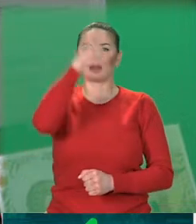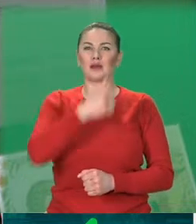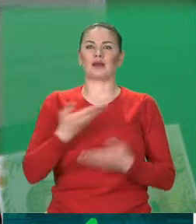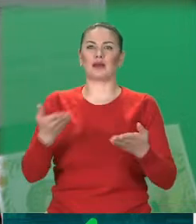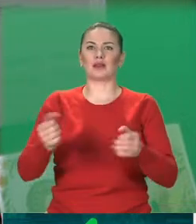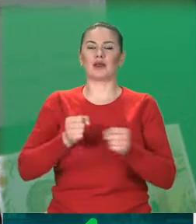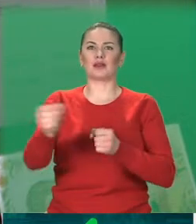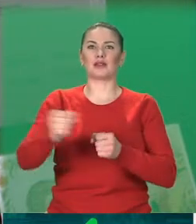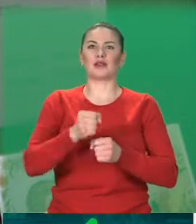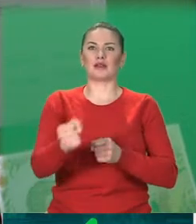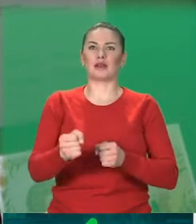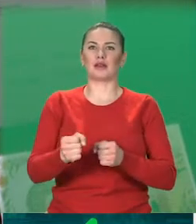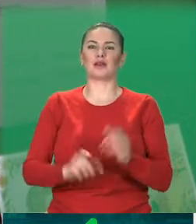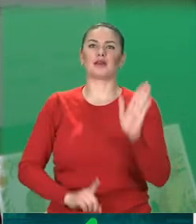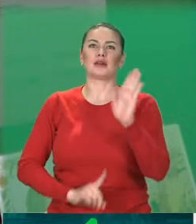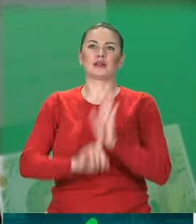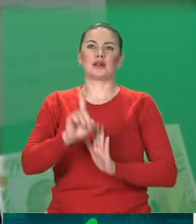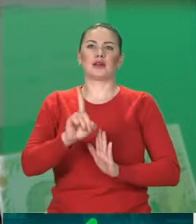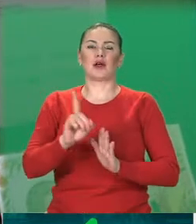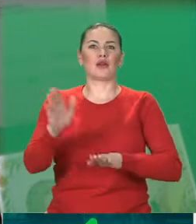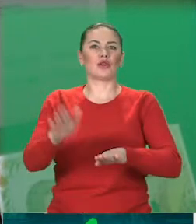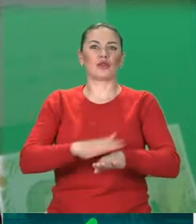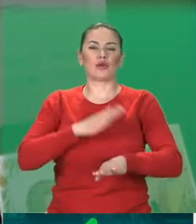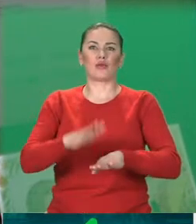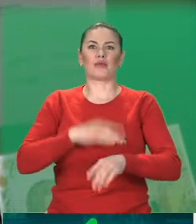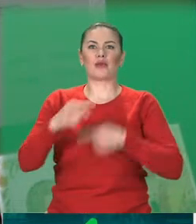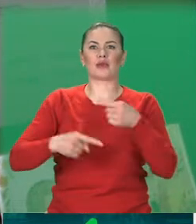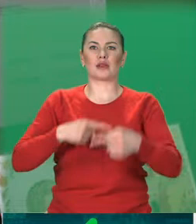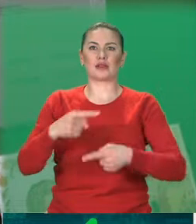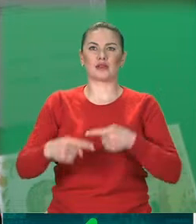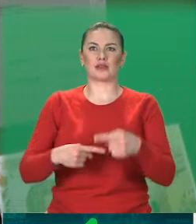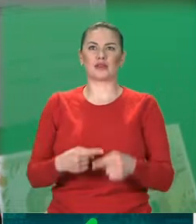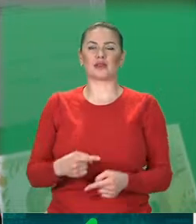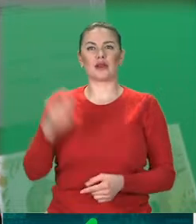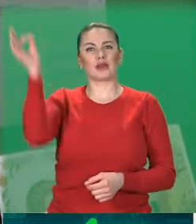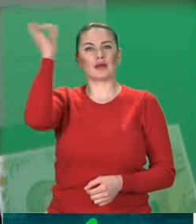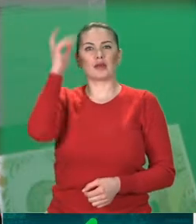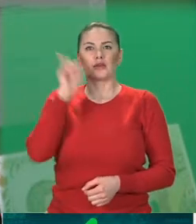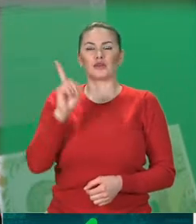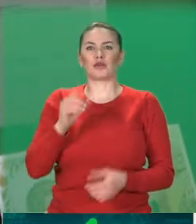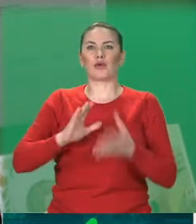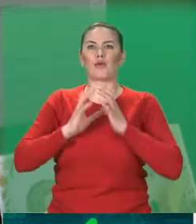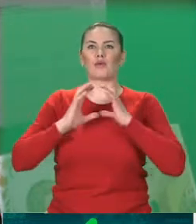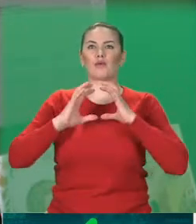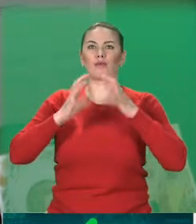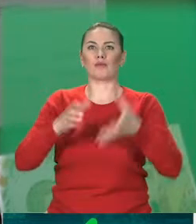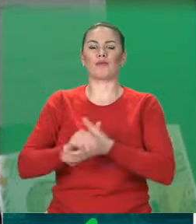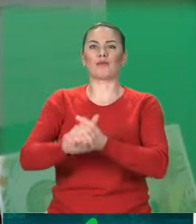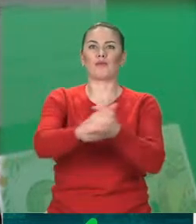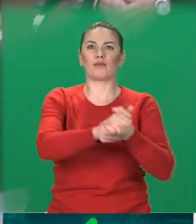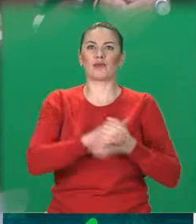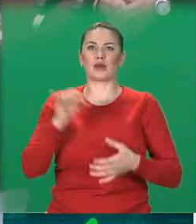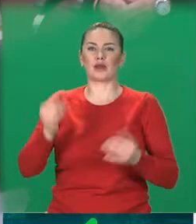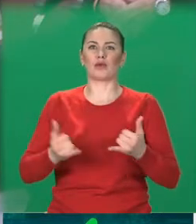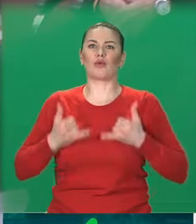традицией, напоминающим людям о том, что мир и взаимное уважение на земле